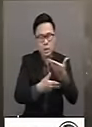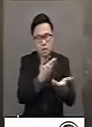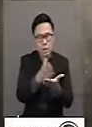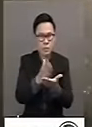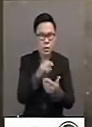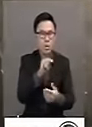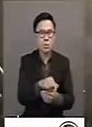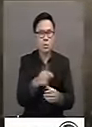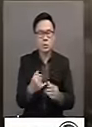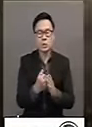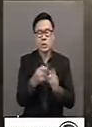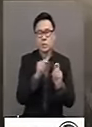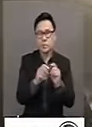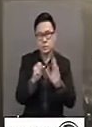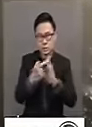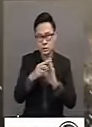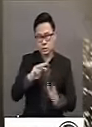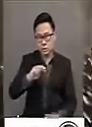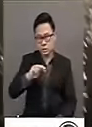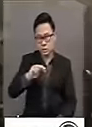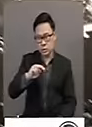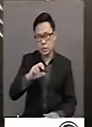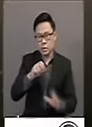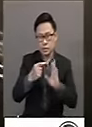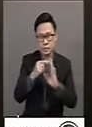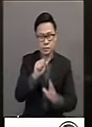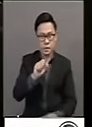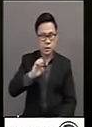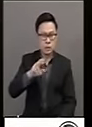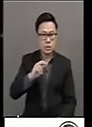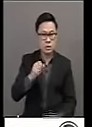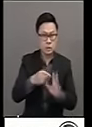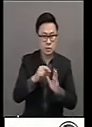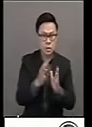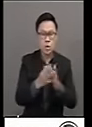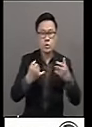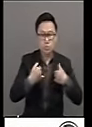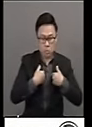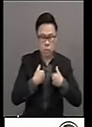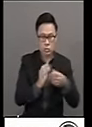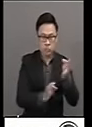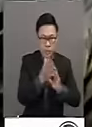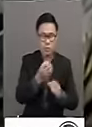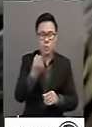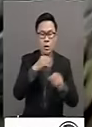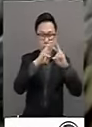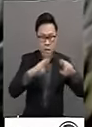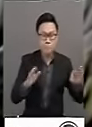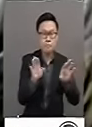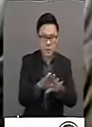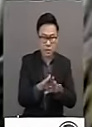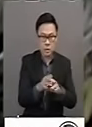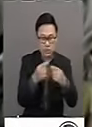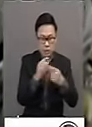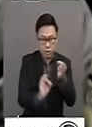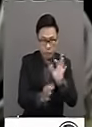ขนาดใหญ่ในพื้นที่ท้องถิ่นเจ้าของคือคุณดุ่ยสีเทานะคะตอนเกิดเหตุเจ้าของร้านบอกว่าร้านเนี่ยปิดทำการอยู่แต่คือพอเ